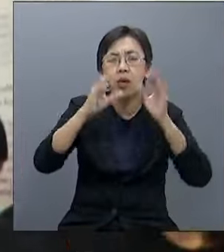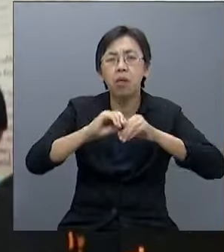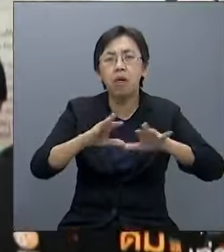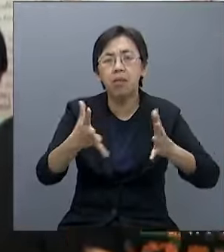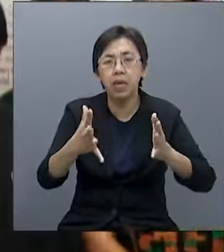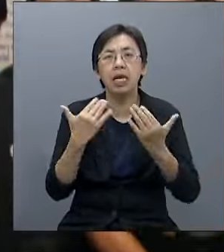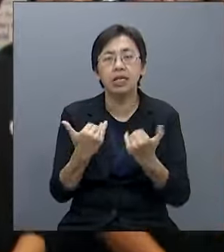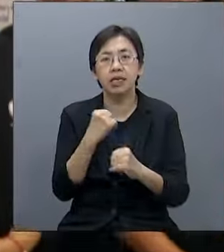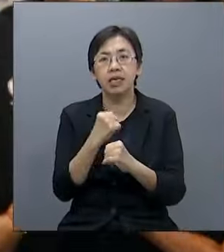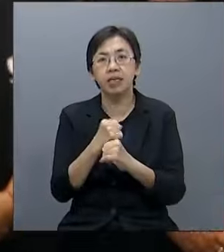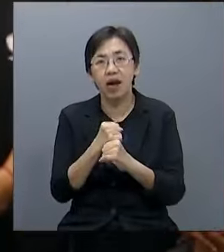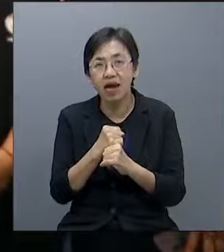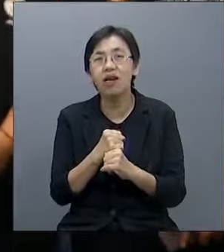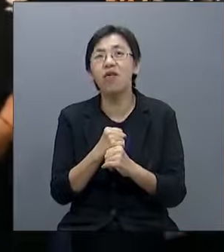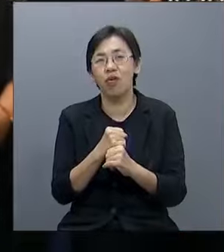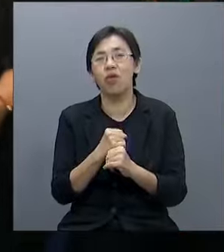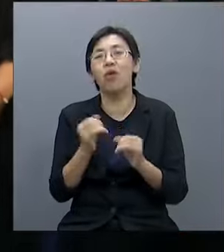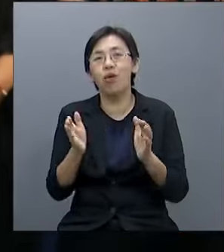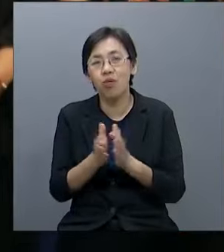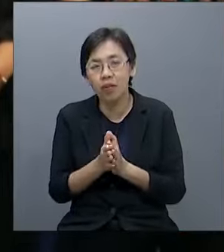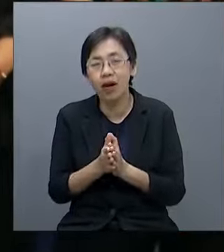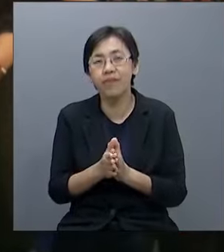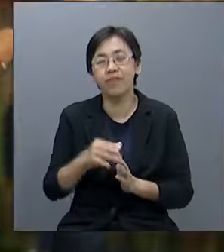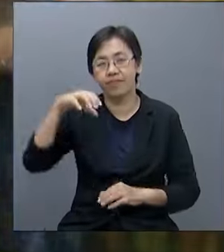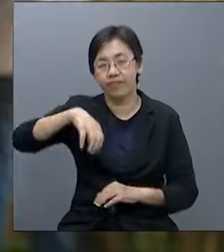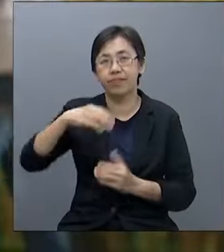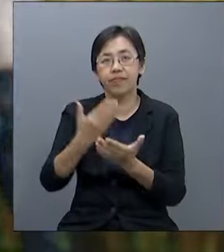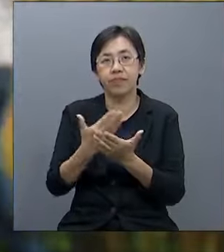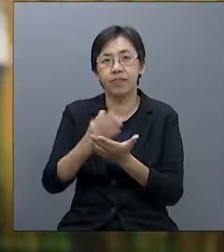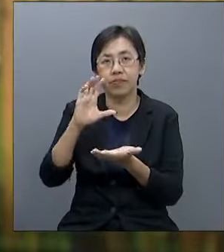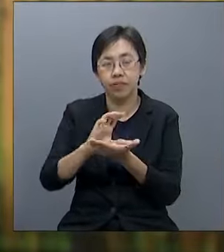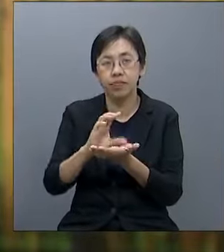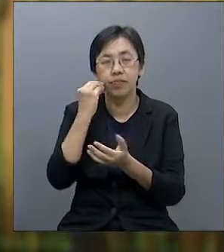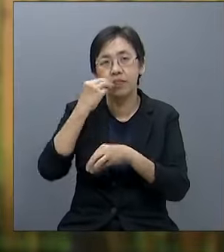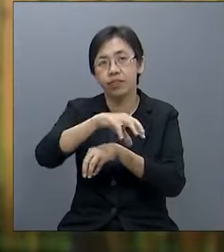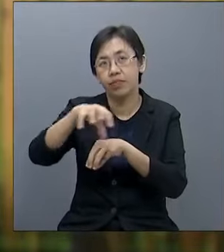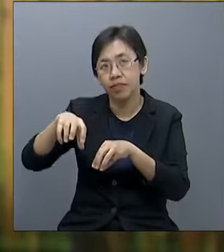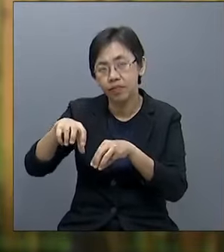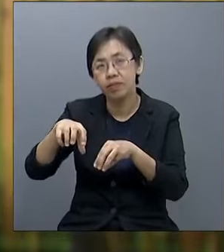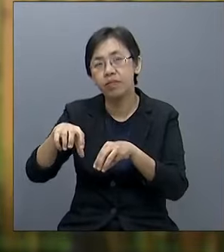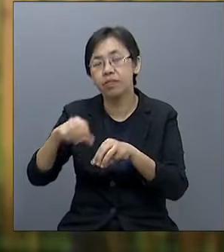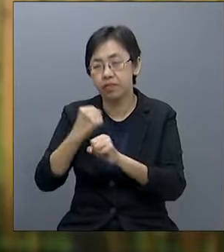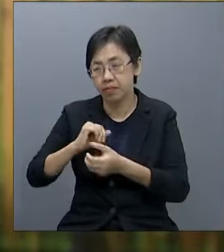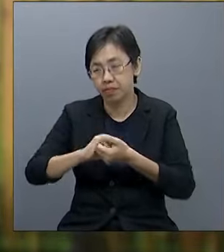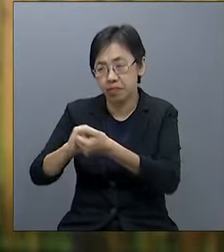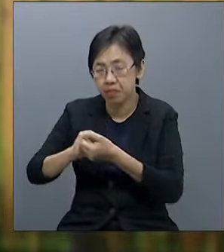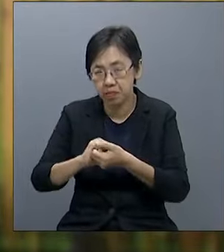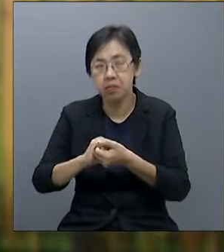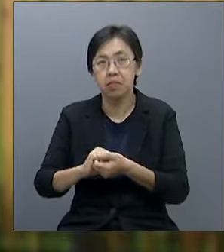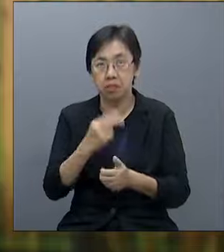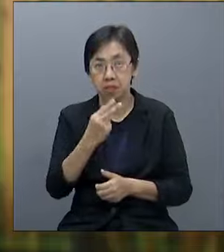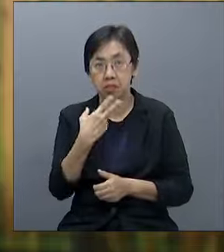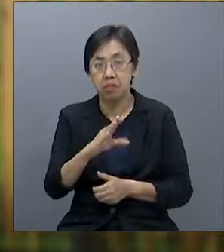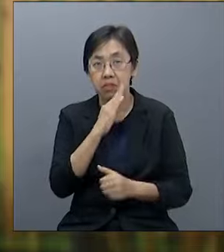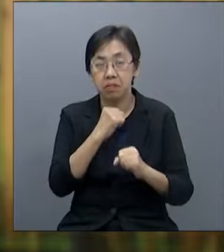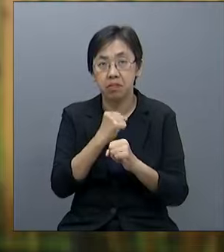พอเราทำงานกสทชมากขึ้นนะคะสำนักงานกองทุนหมู่บ้านเนี่ยนะคะมันจะทำให้เราเห็นเลยค่ะว่าเฮ้ยถ้าเราไปทำงานกันเร